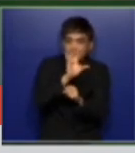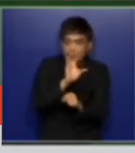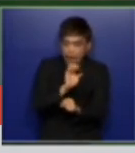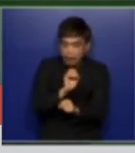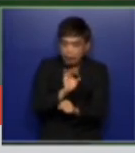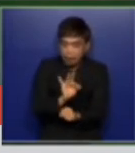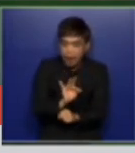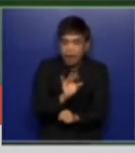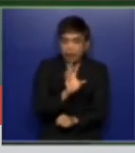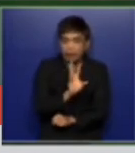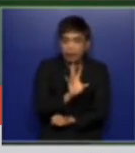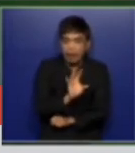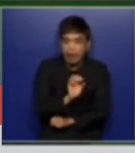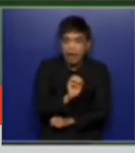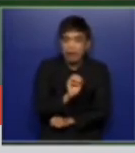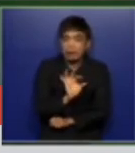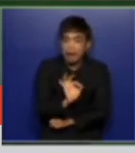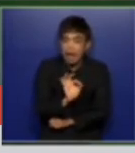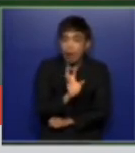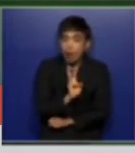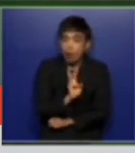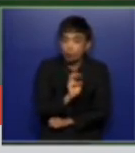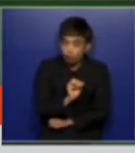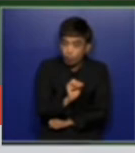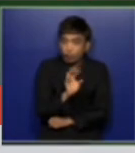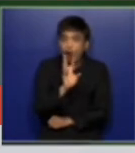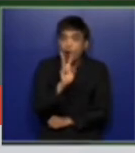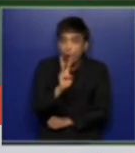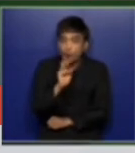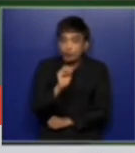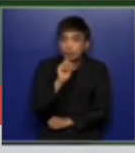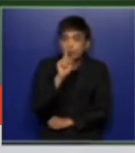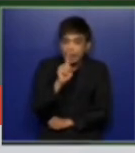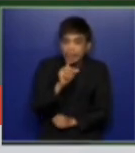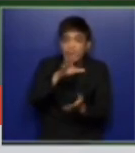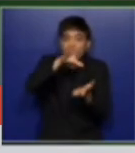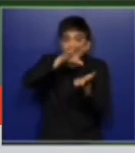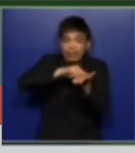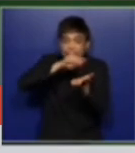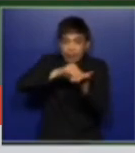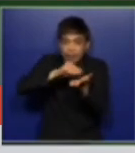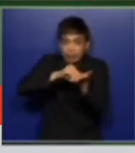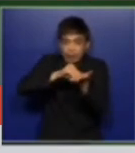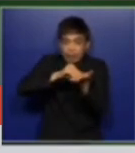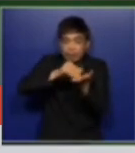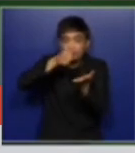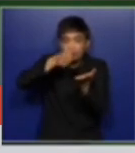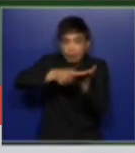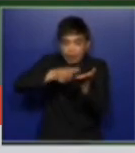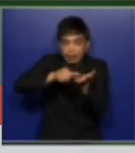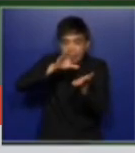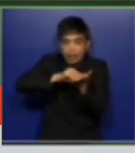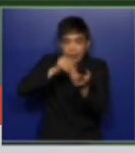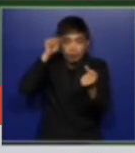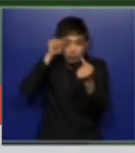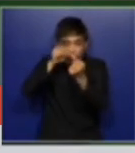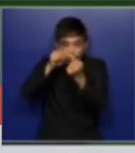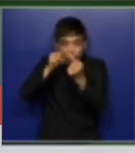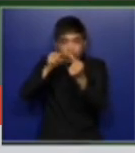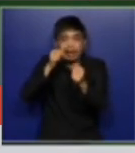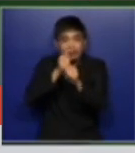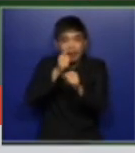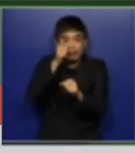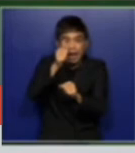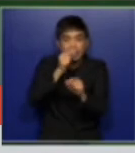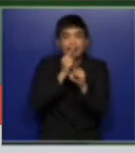59 60 61และสามารถจัดเก็บรายได้ในปี62ตามประมาณการส่วนใน